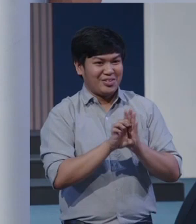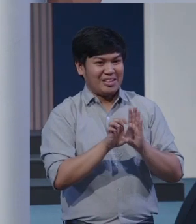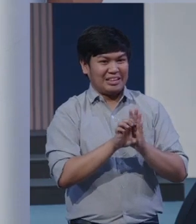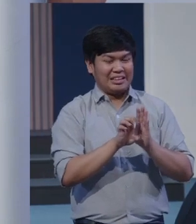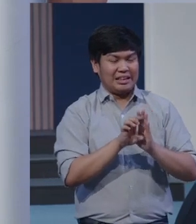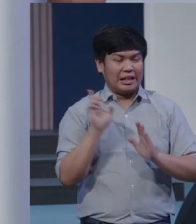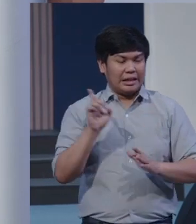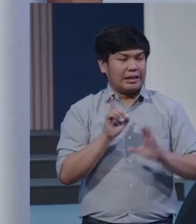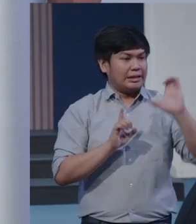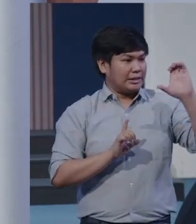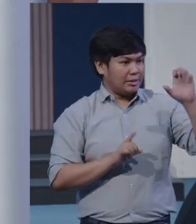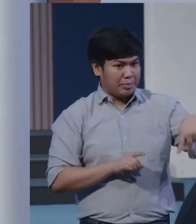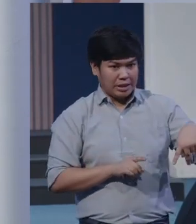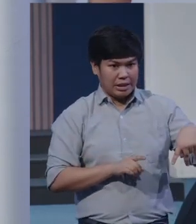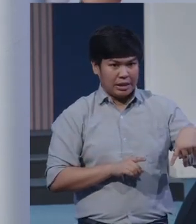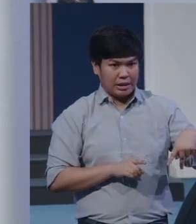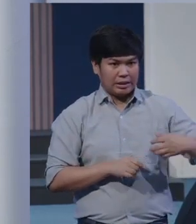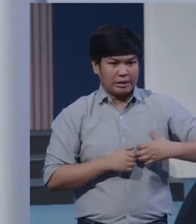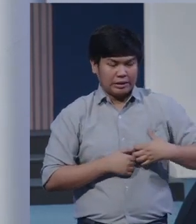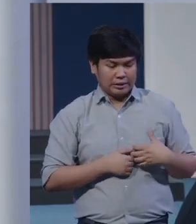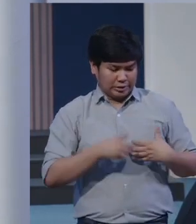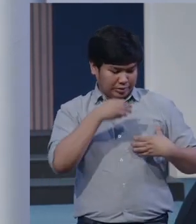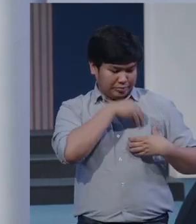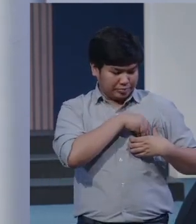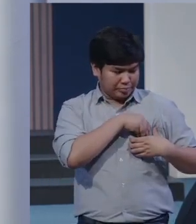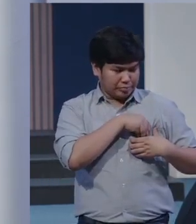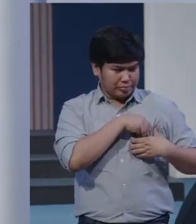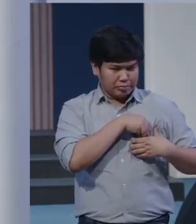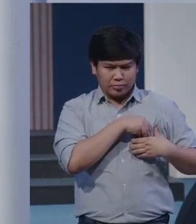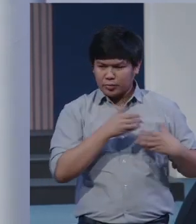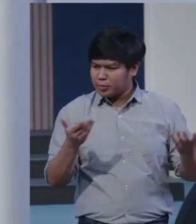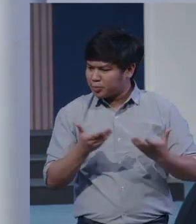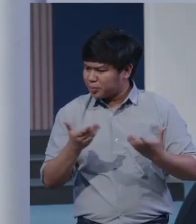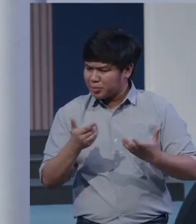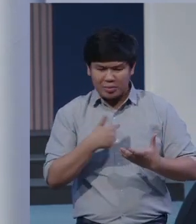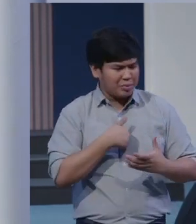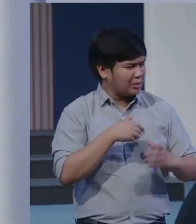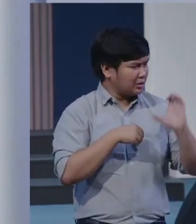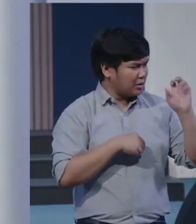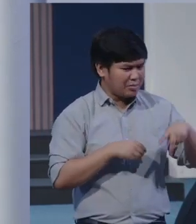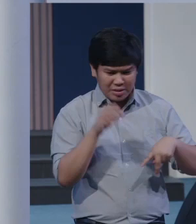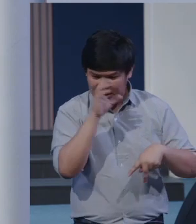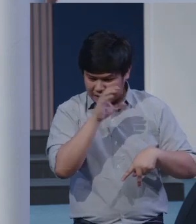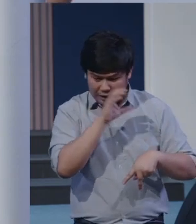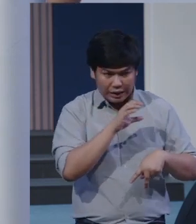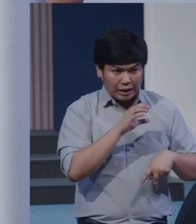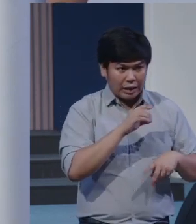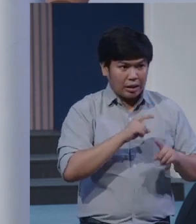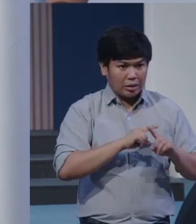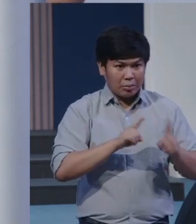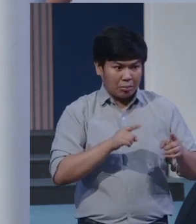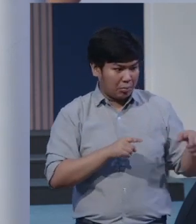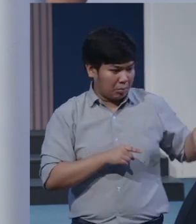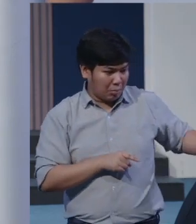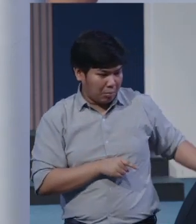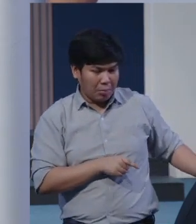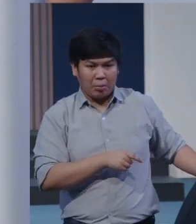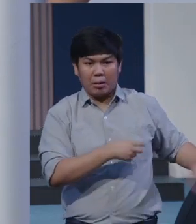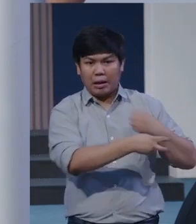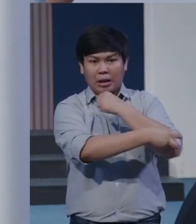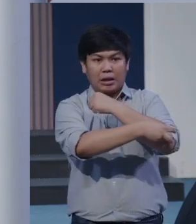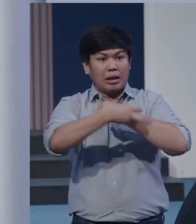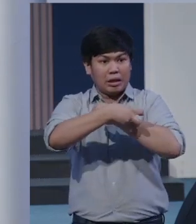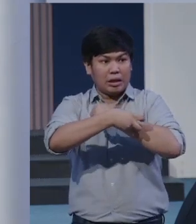isa oo nga Nasan kaya y Ano Sino kaya ang kumuha pero siya ang kumuha ling po